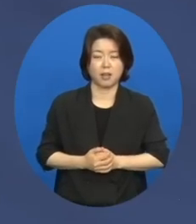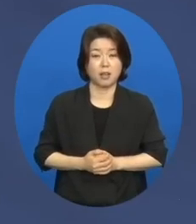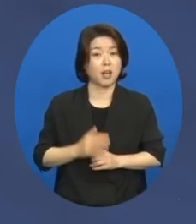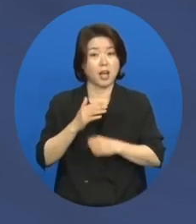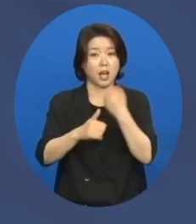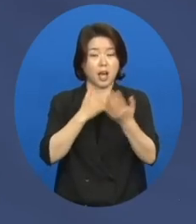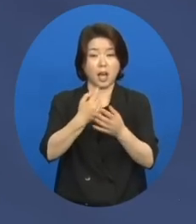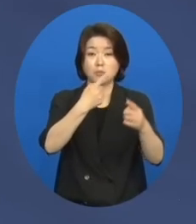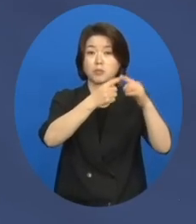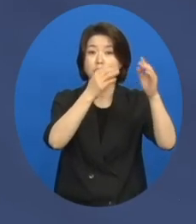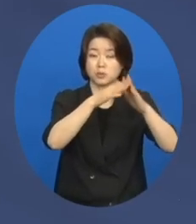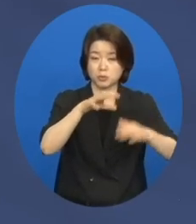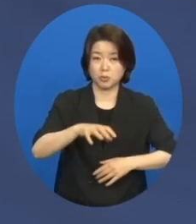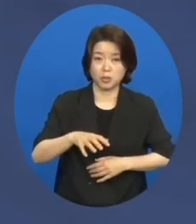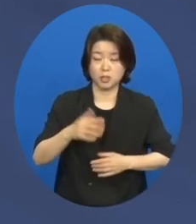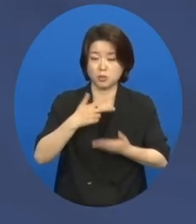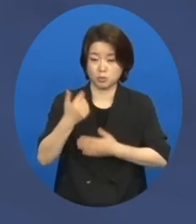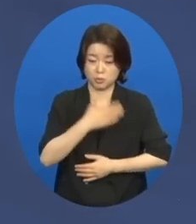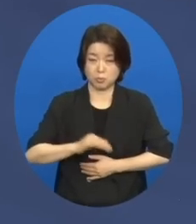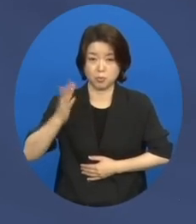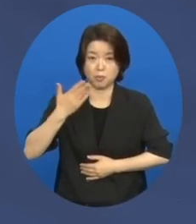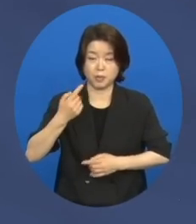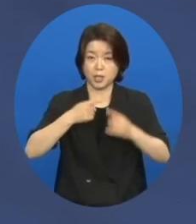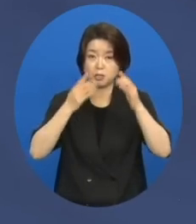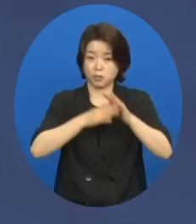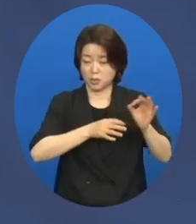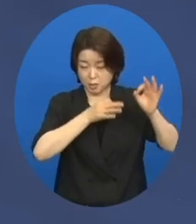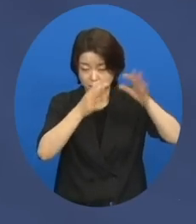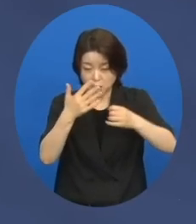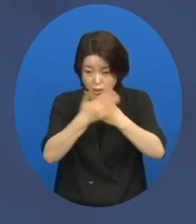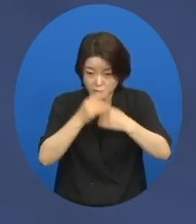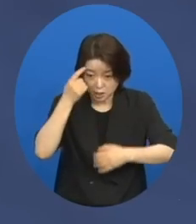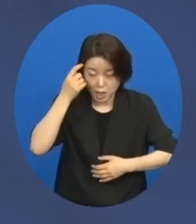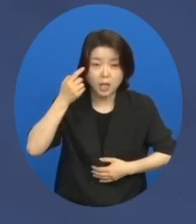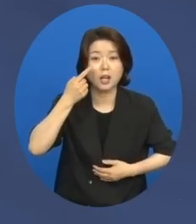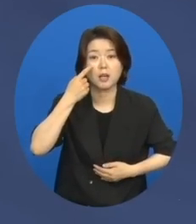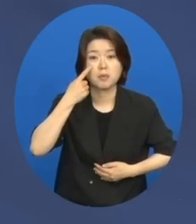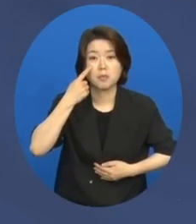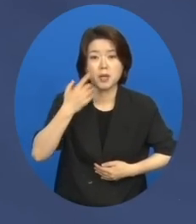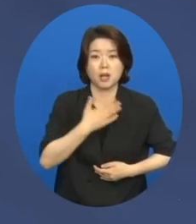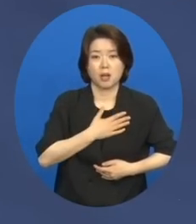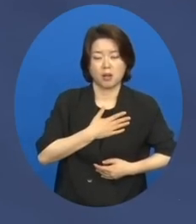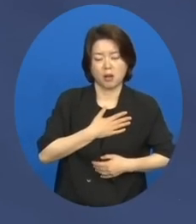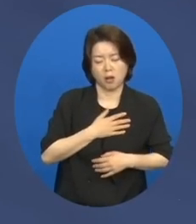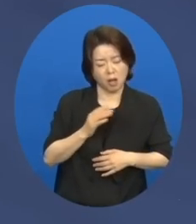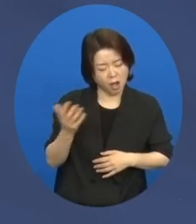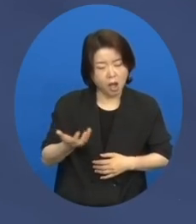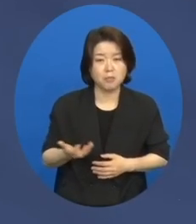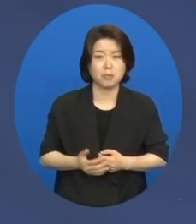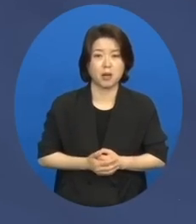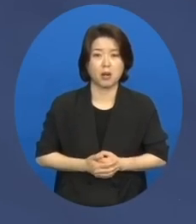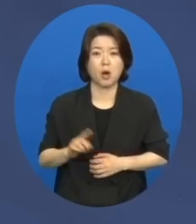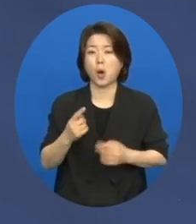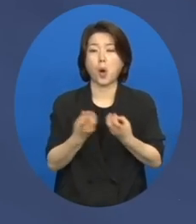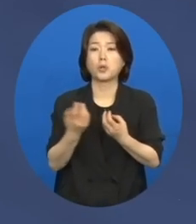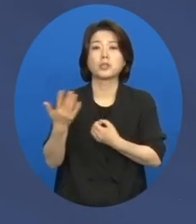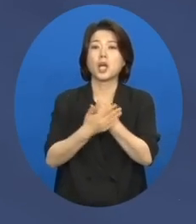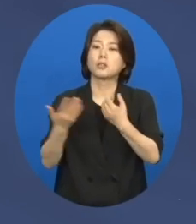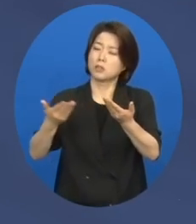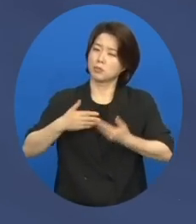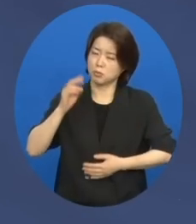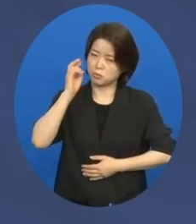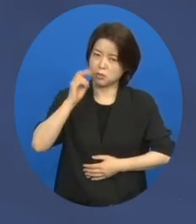하나님의 교회는 주님의 몸된 교회에 쏟아부으신 은혜를 생각하면 정말 가슴이 메어져요. 어떻게 이런 은혜를